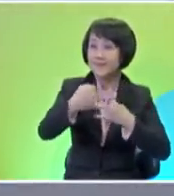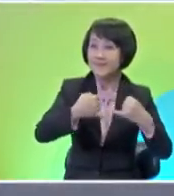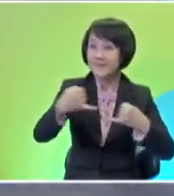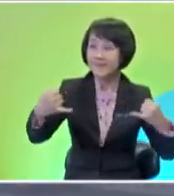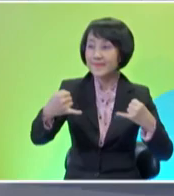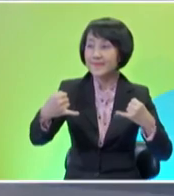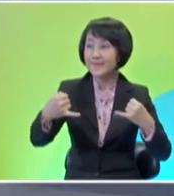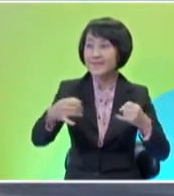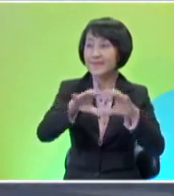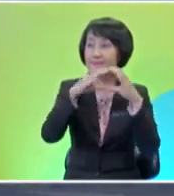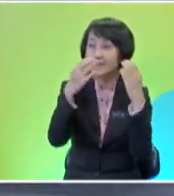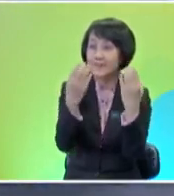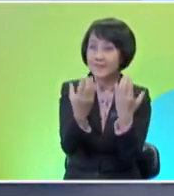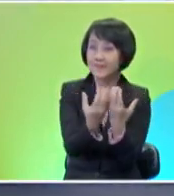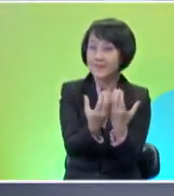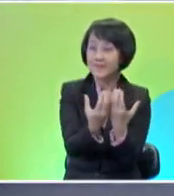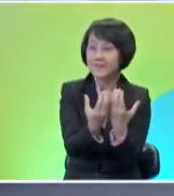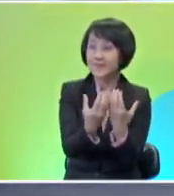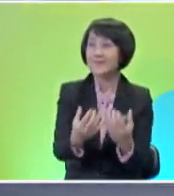Jadikan Dia satu